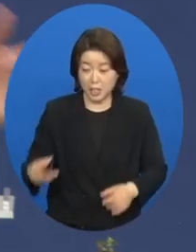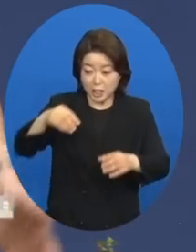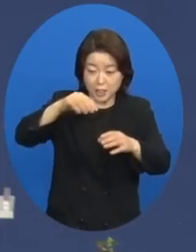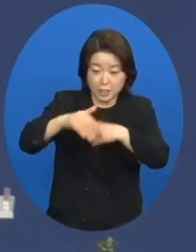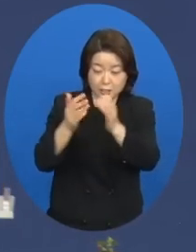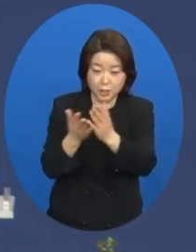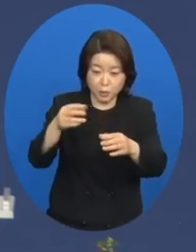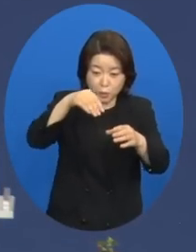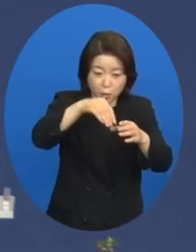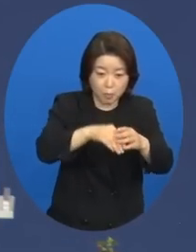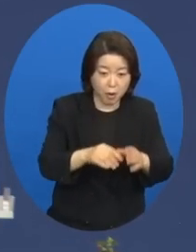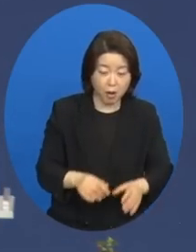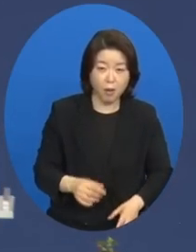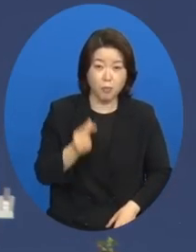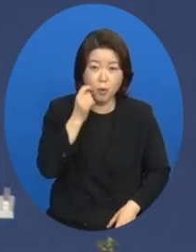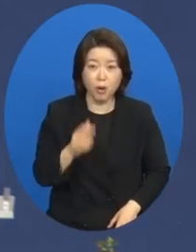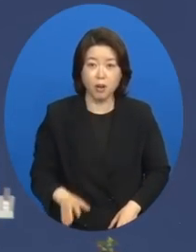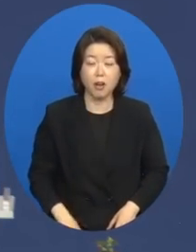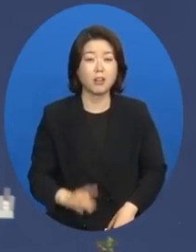너무 보기 싫어요 진짜.